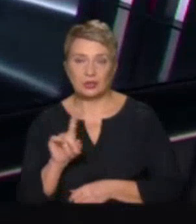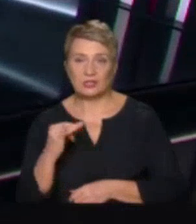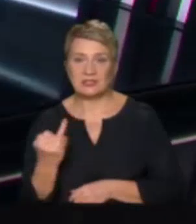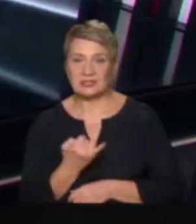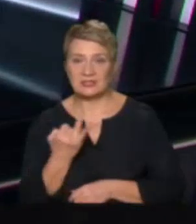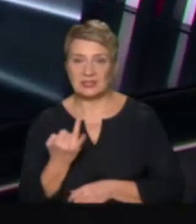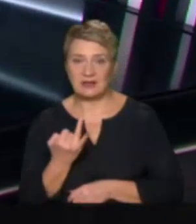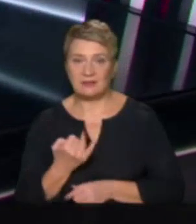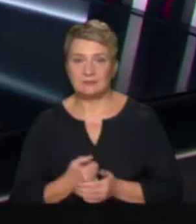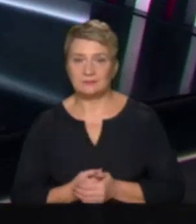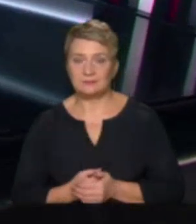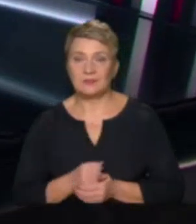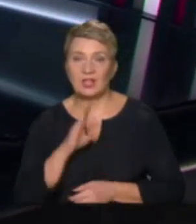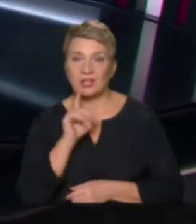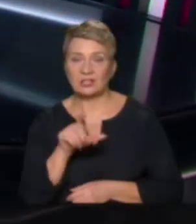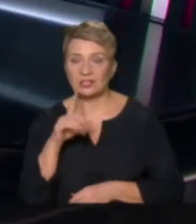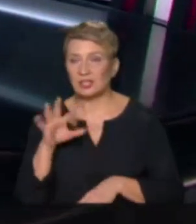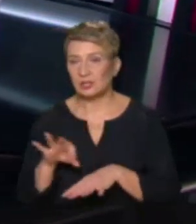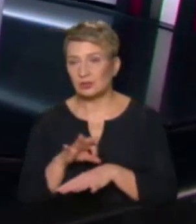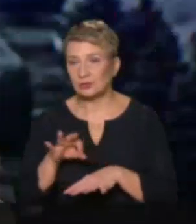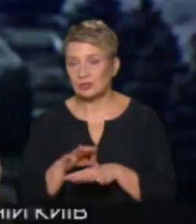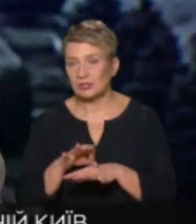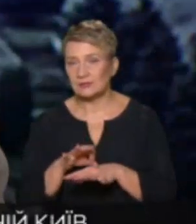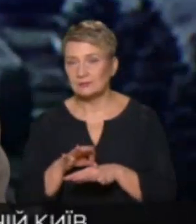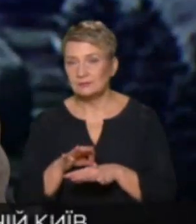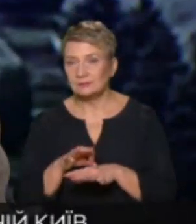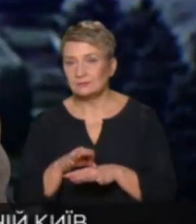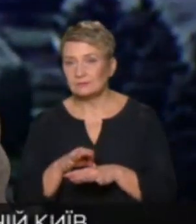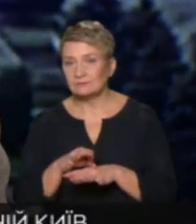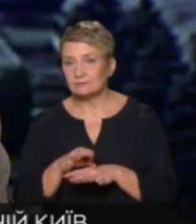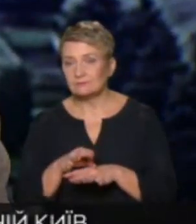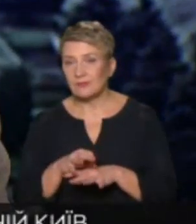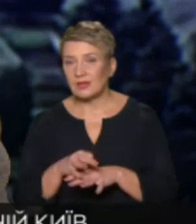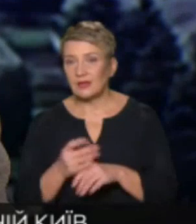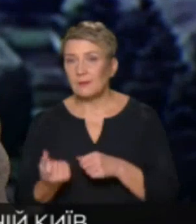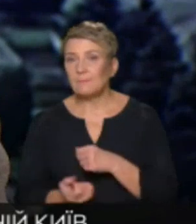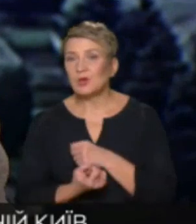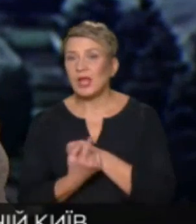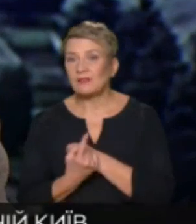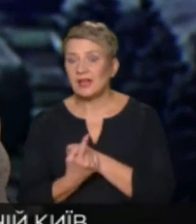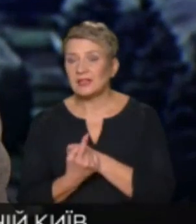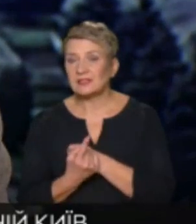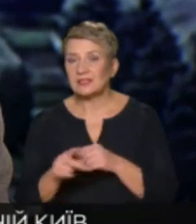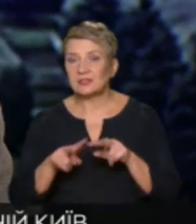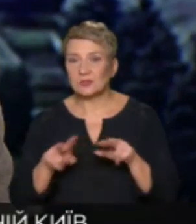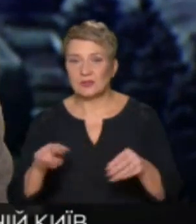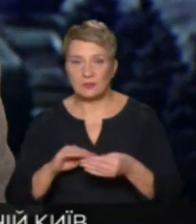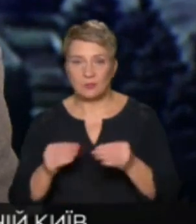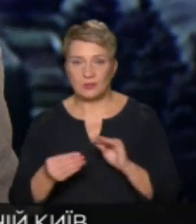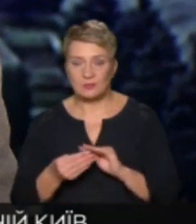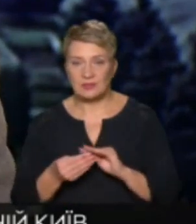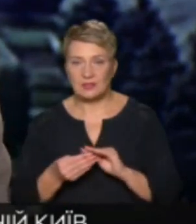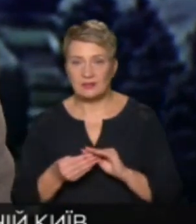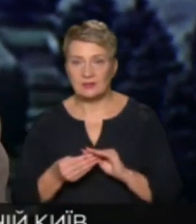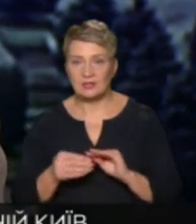вони, жінки, дружини, потрапляють в єдине середовище з однаковими проблемами. Вони розуміють, що вони не одні